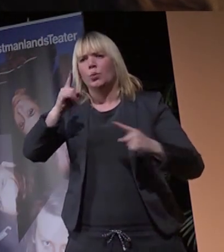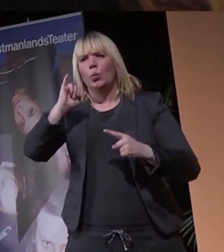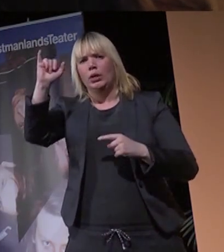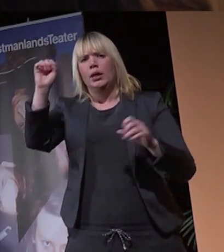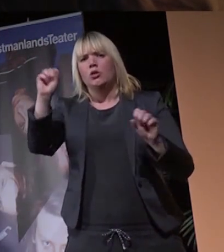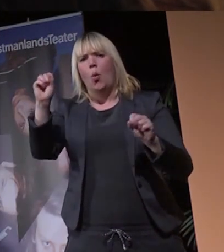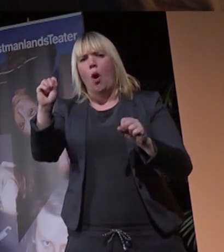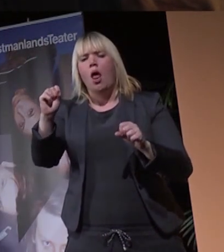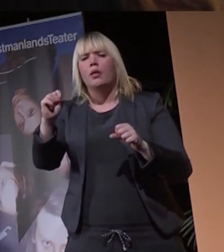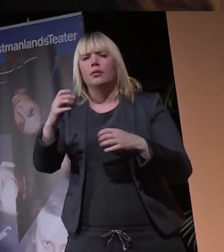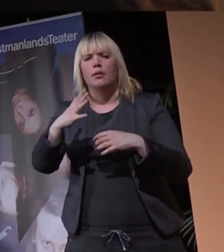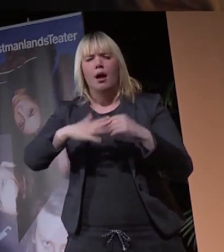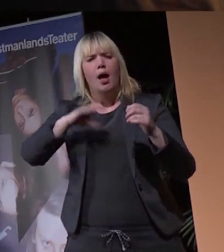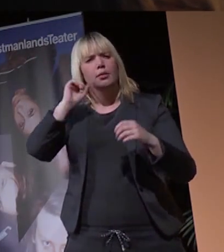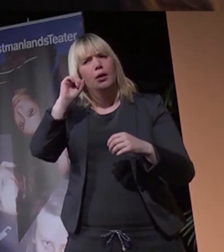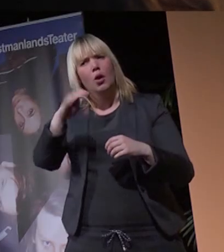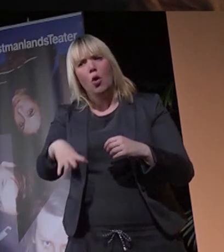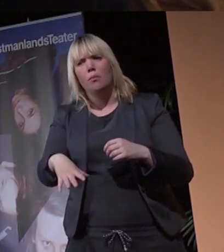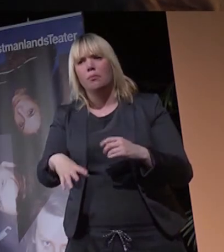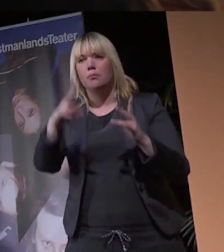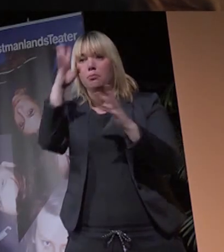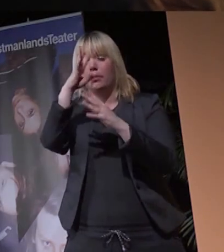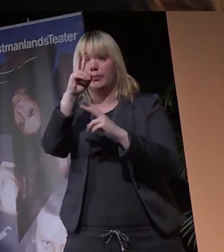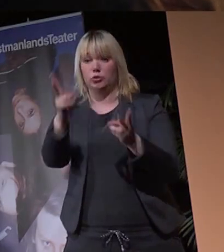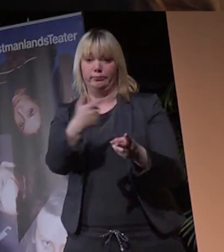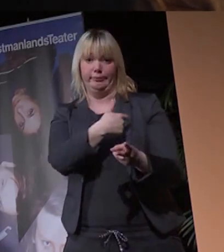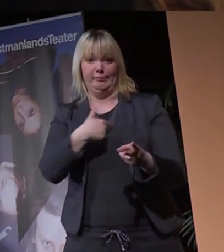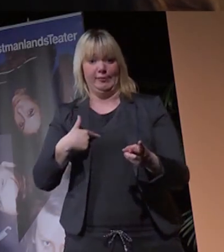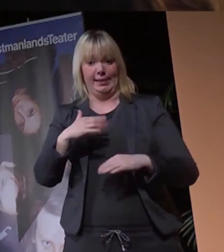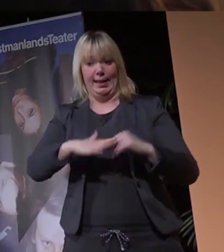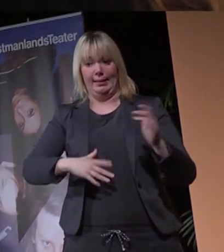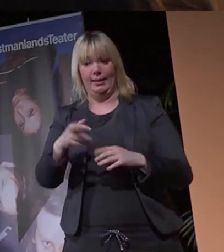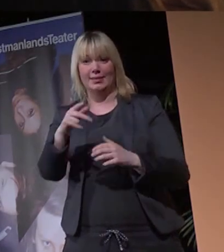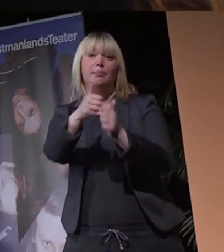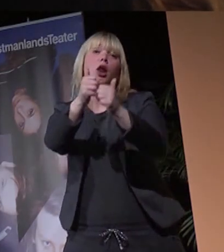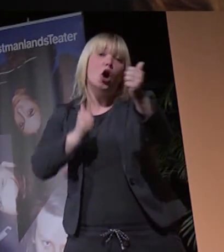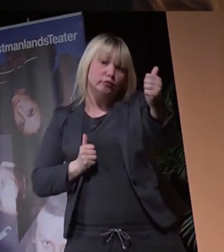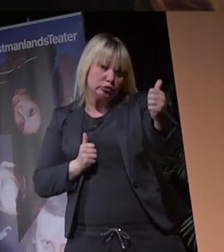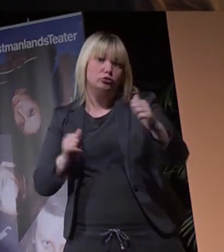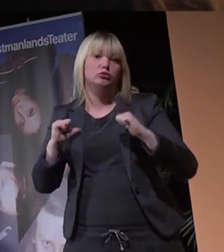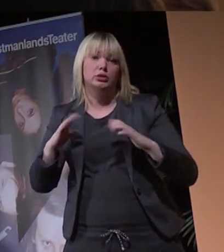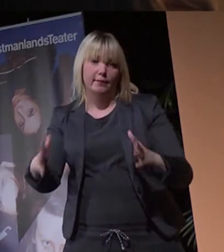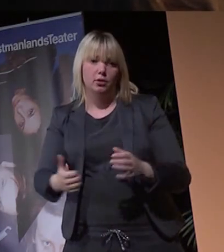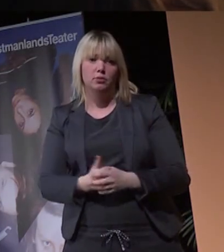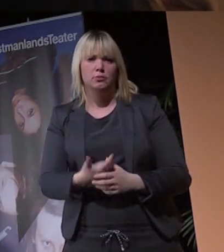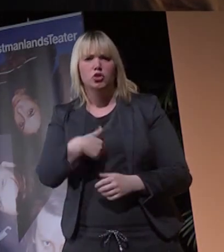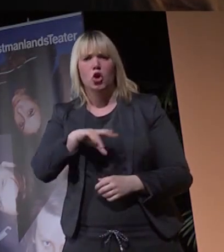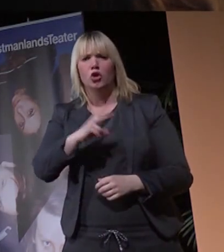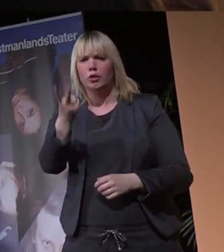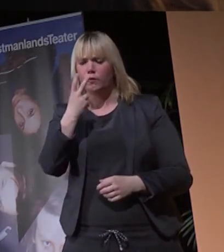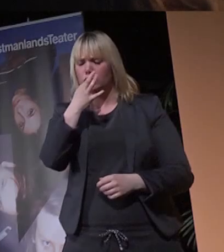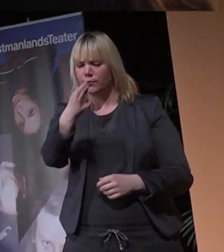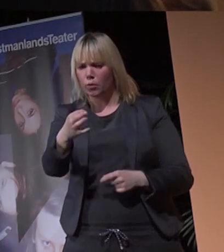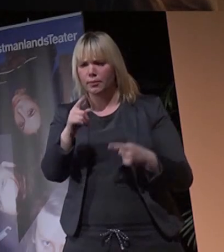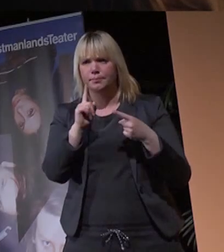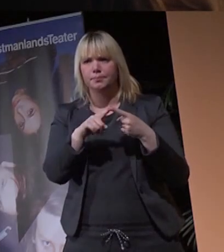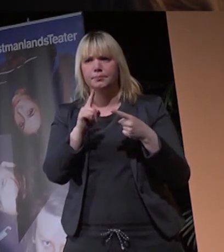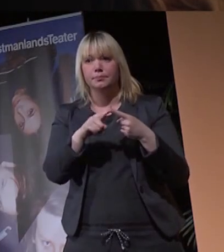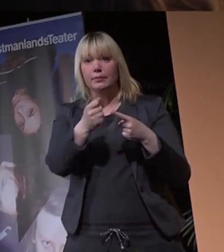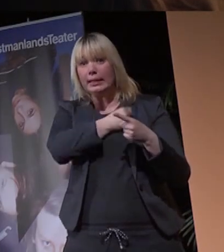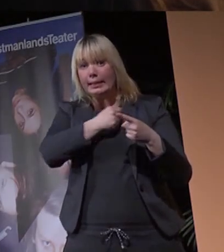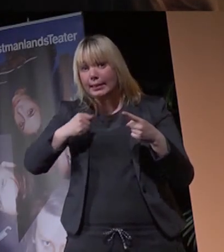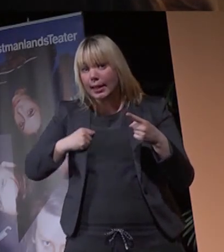Okej, jag har ställt frågan. Ja, jag får bara tacka för det. Nu var det någon fråga ute. Hej. Jag ska säga hej, hallå.